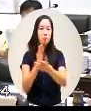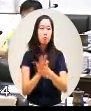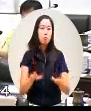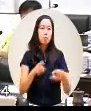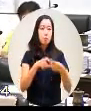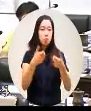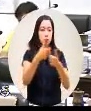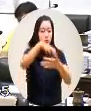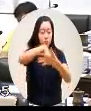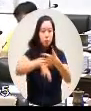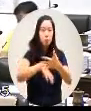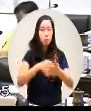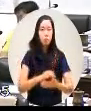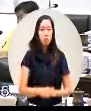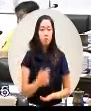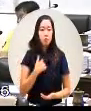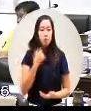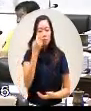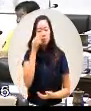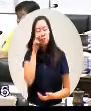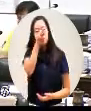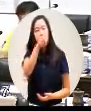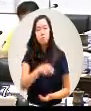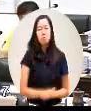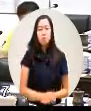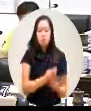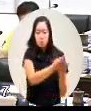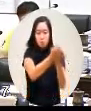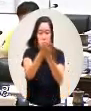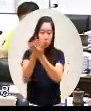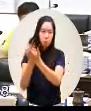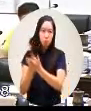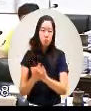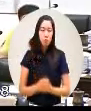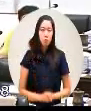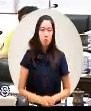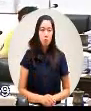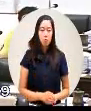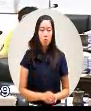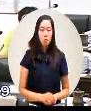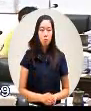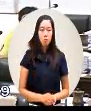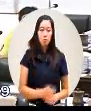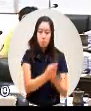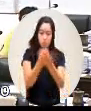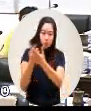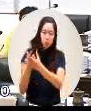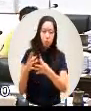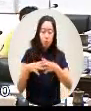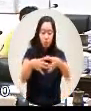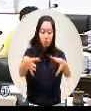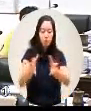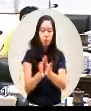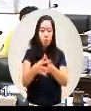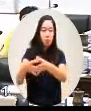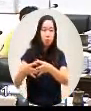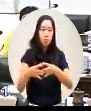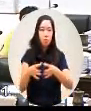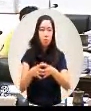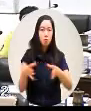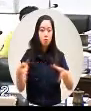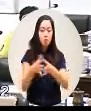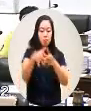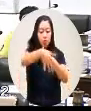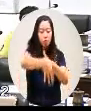面，我们也看到每一个我们属于团体嘛，哈，来做一个工